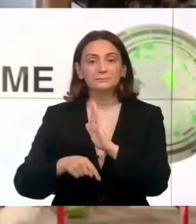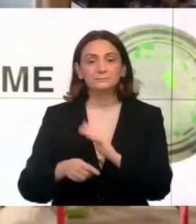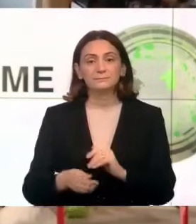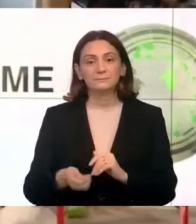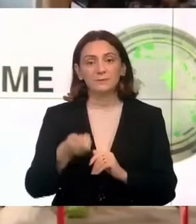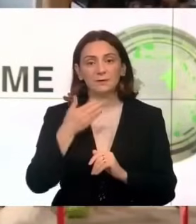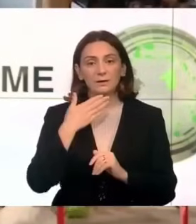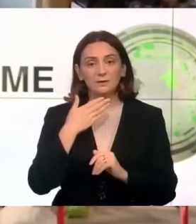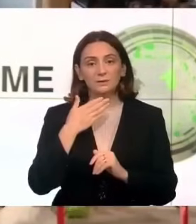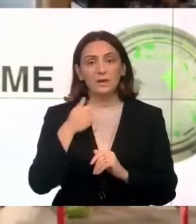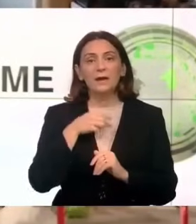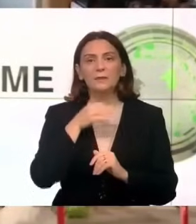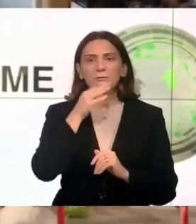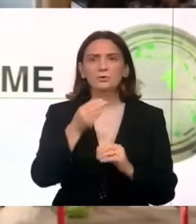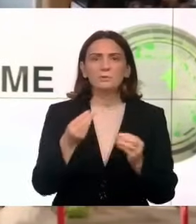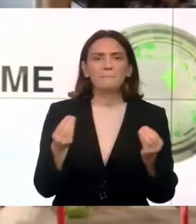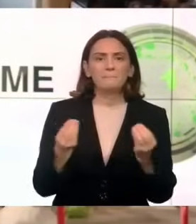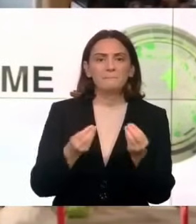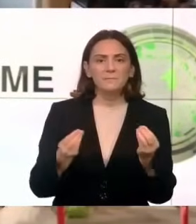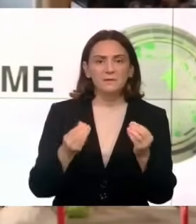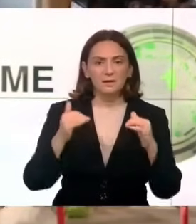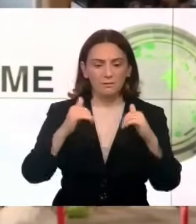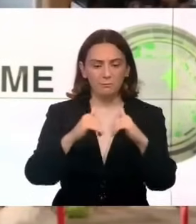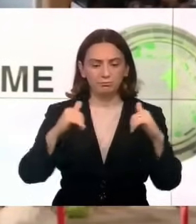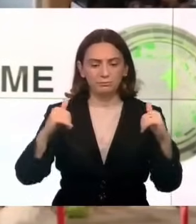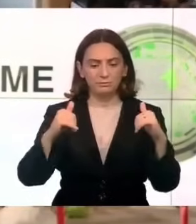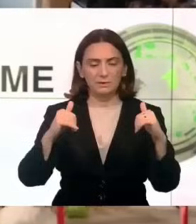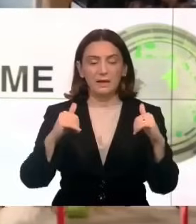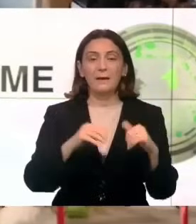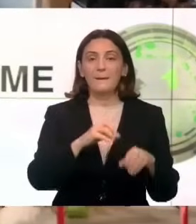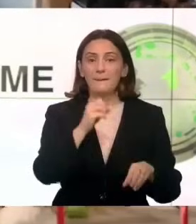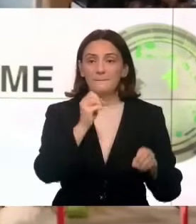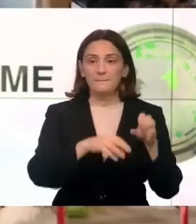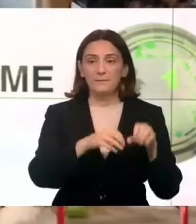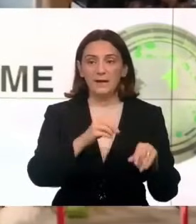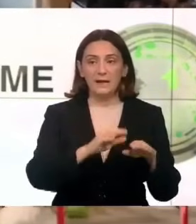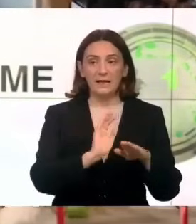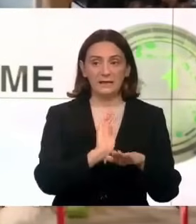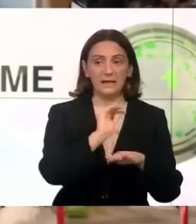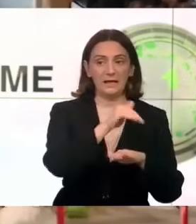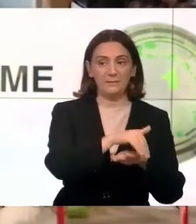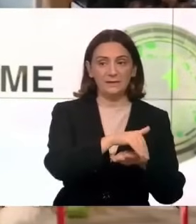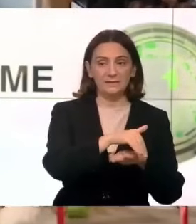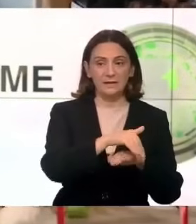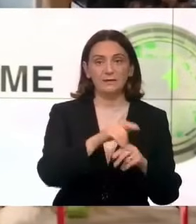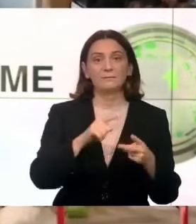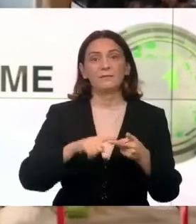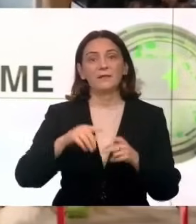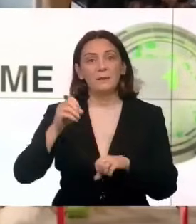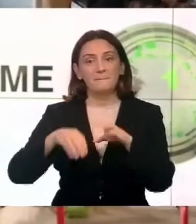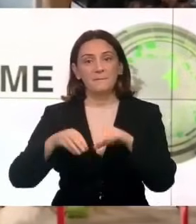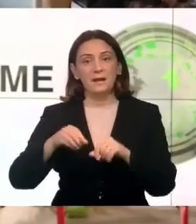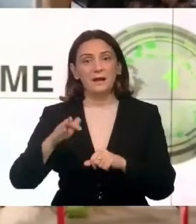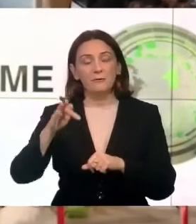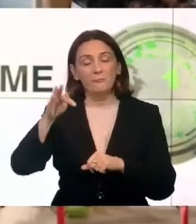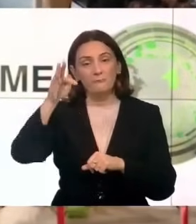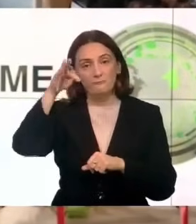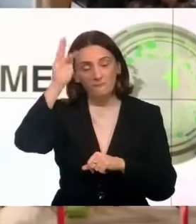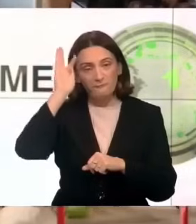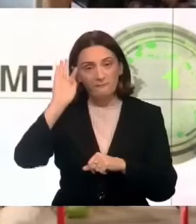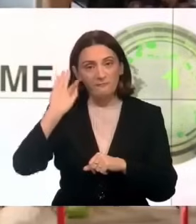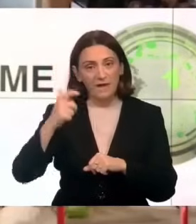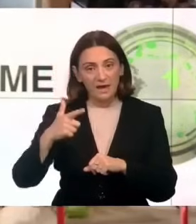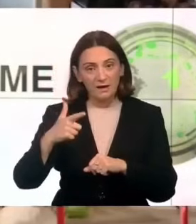çështjen, pra pse e veçuan incineratorin e Elbasanit dhe hetimin e incineratorit të Fierit. Dhe me këtë ai